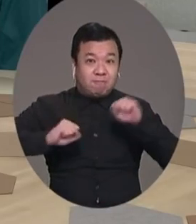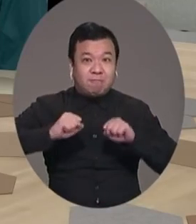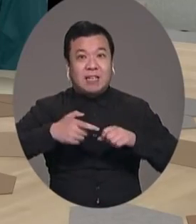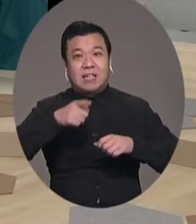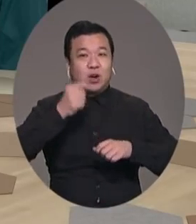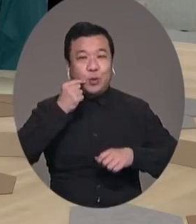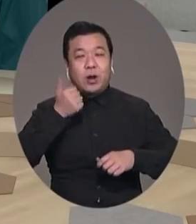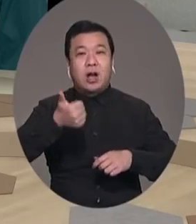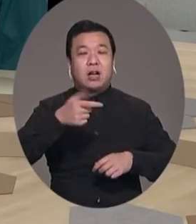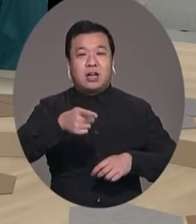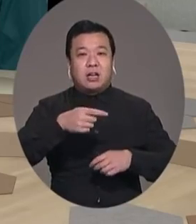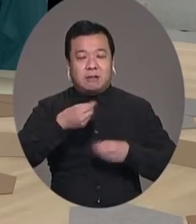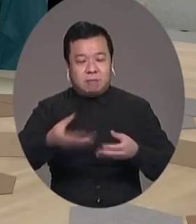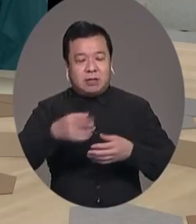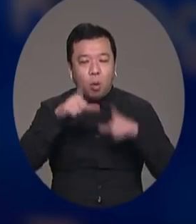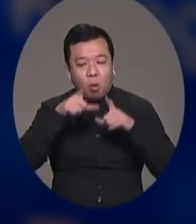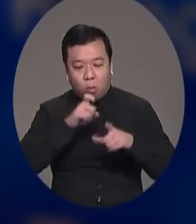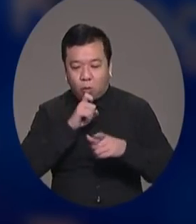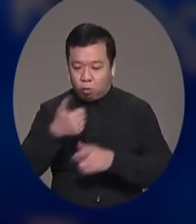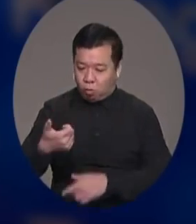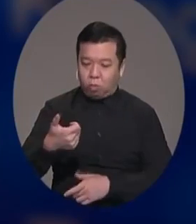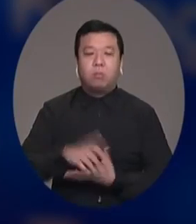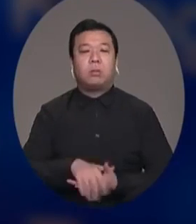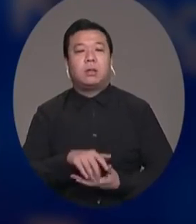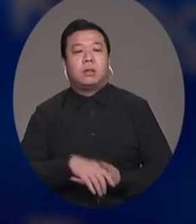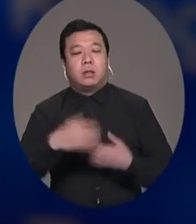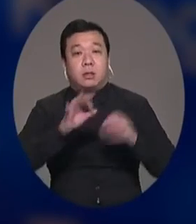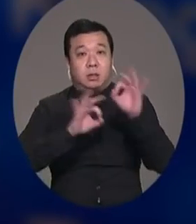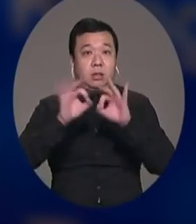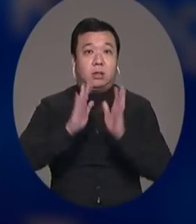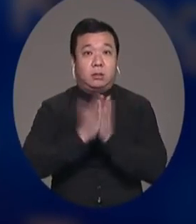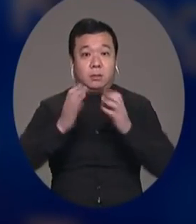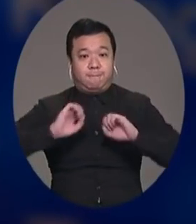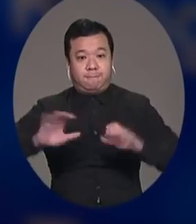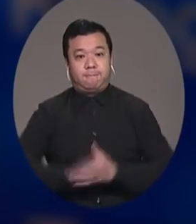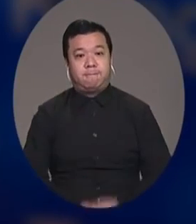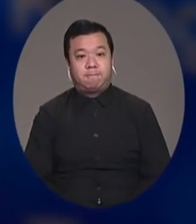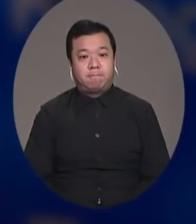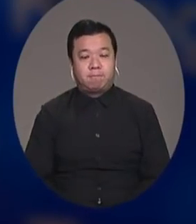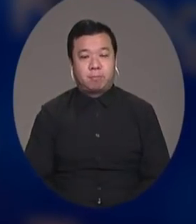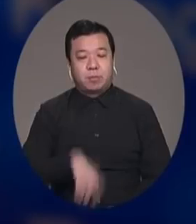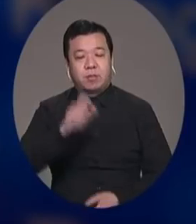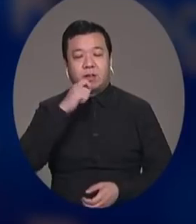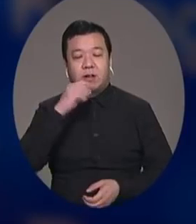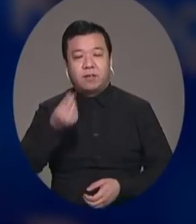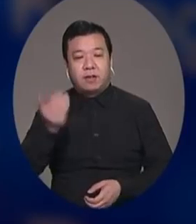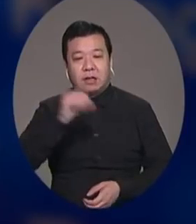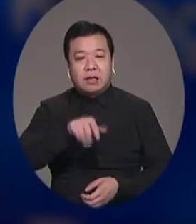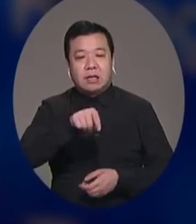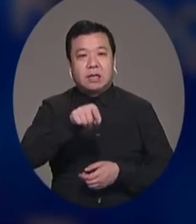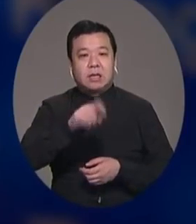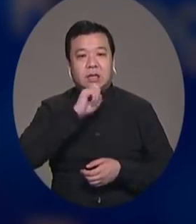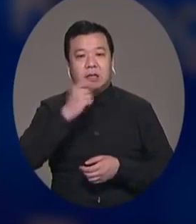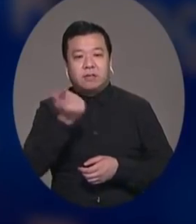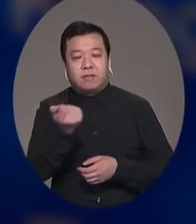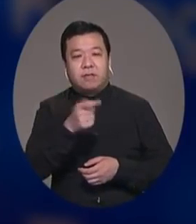球迷身上发光发热。 星岛日报报道，古洞北及粉岭北新发展区即将步